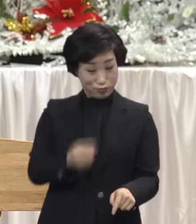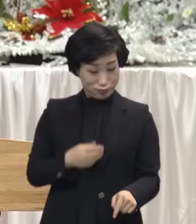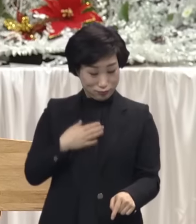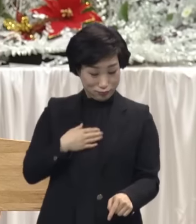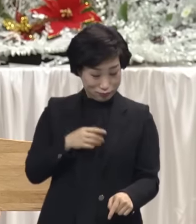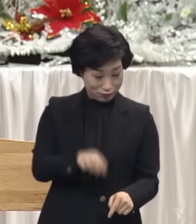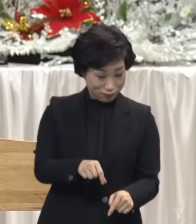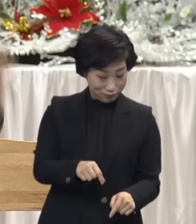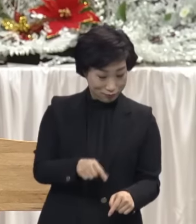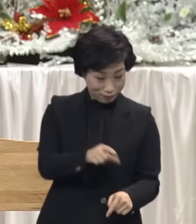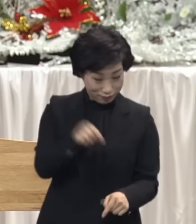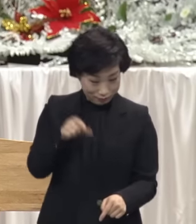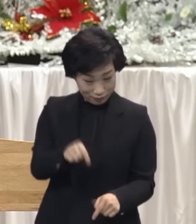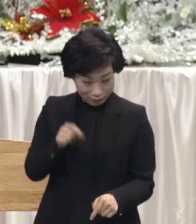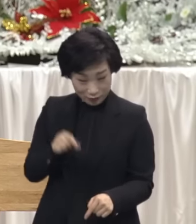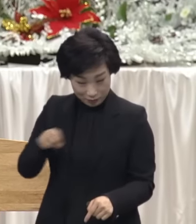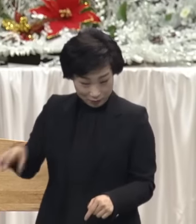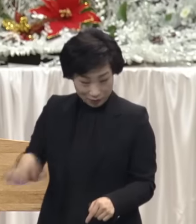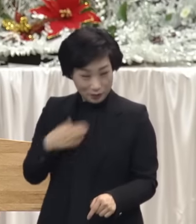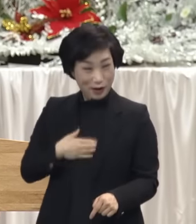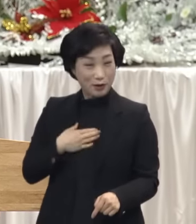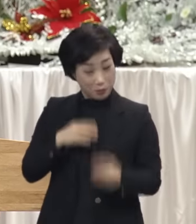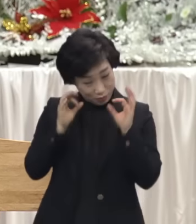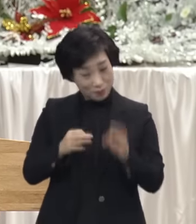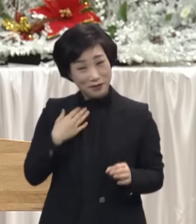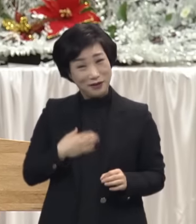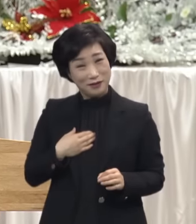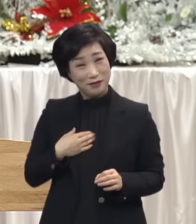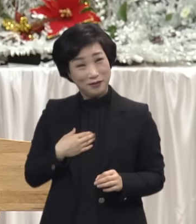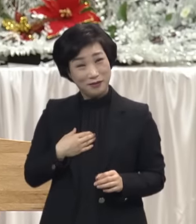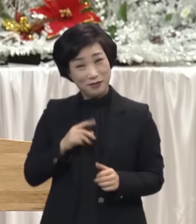돼요. 보면 알아져요.